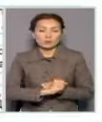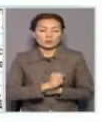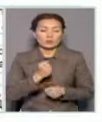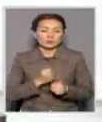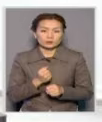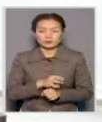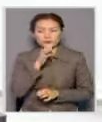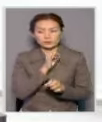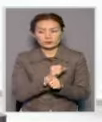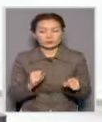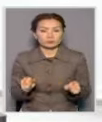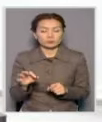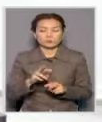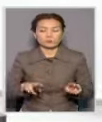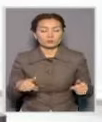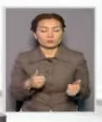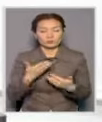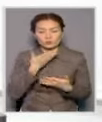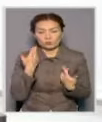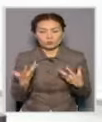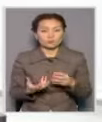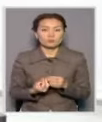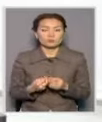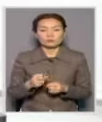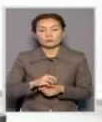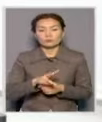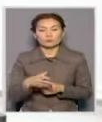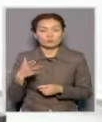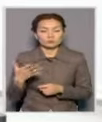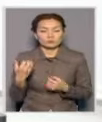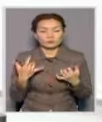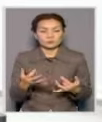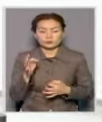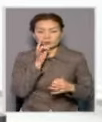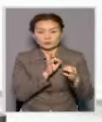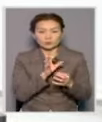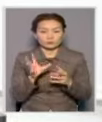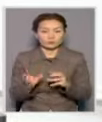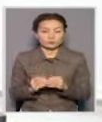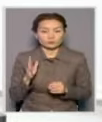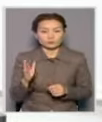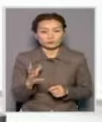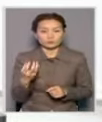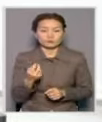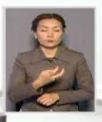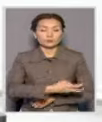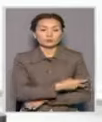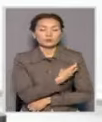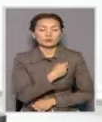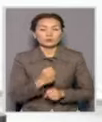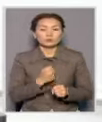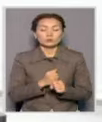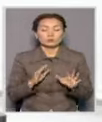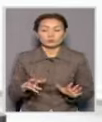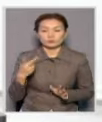страны нельзя оценить как хорошие его объем обеспечивают потребность лекарственных средствах и медицинских изделиях